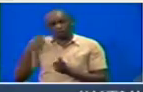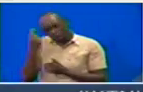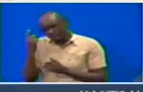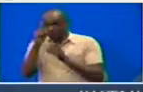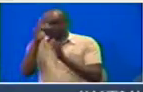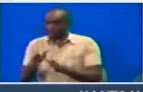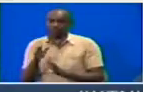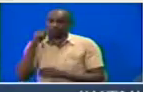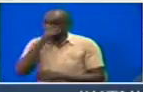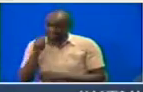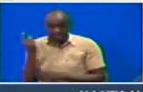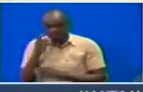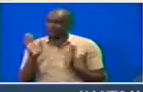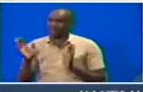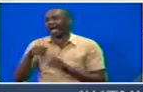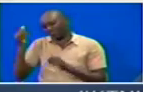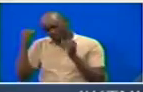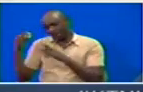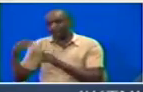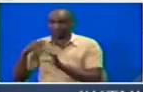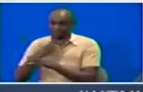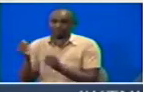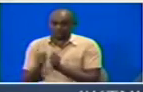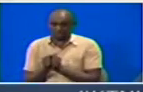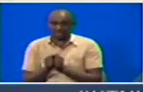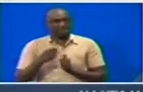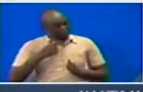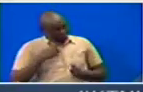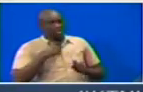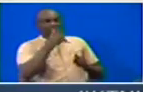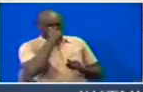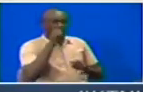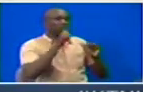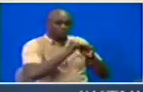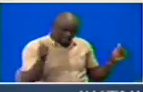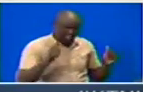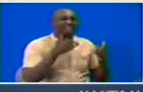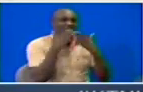yake. Nimeimba na watu ambao ni wengi. Sawa sawa, kila laheri na shukrani sana kwa kuweza